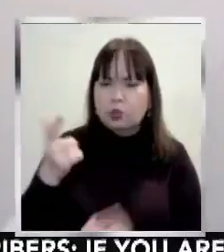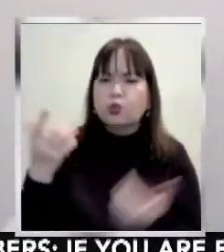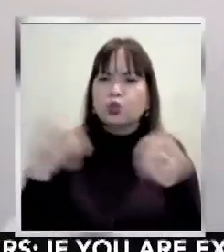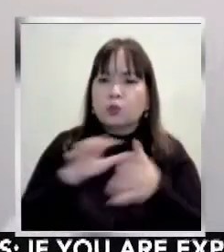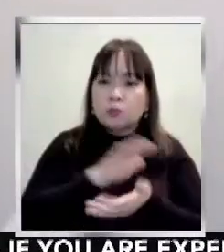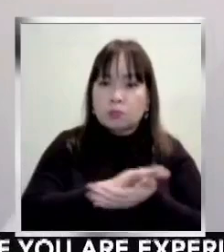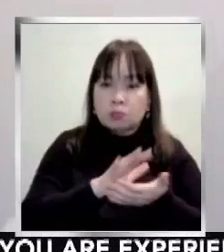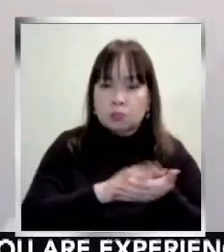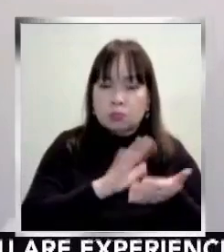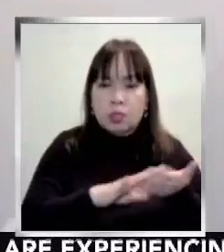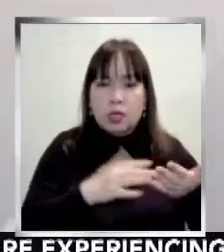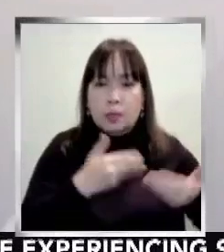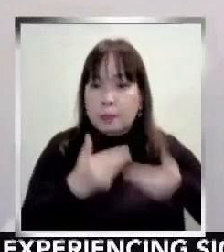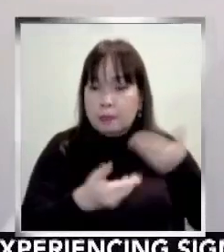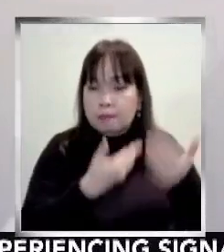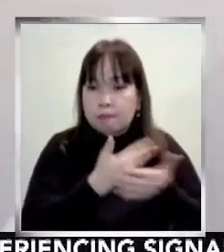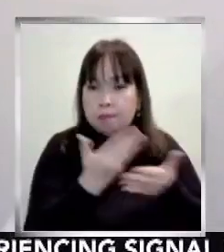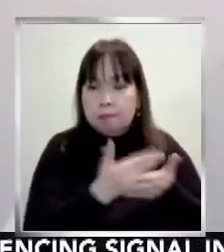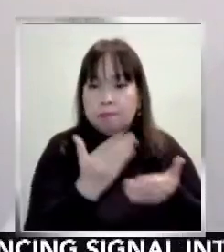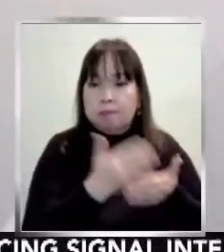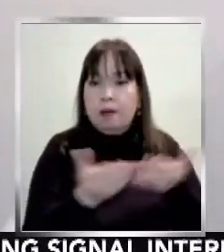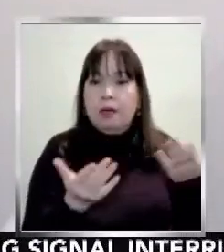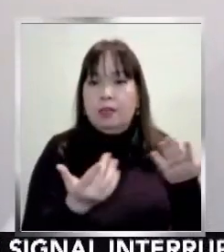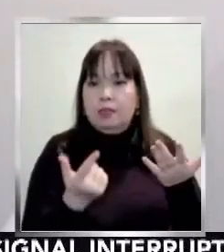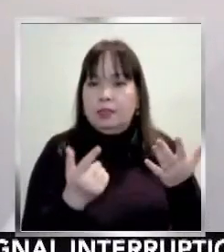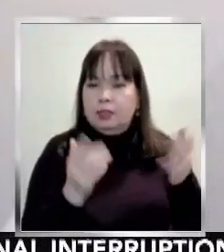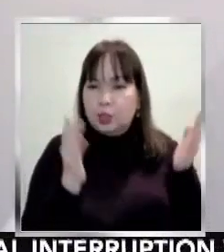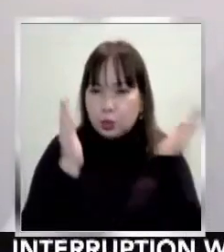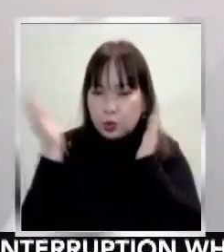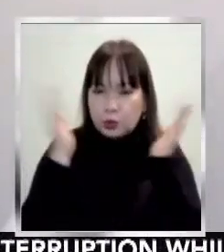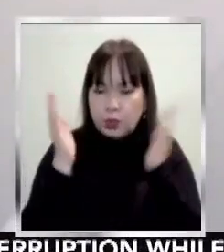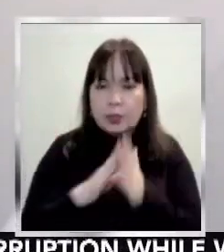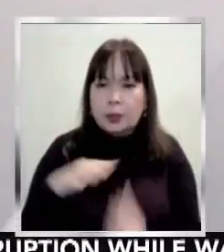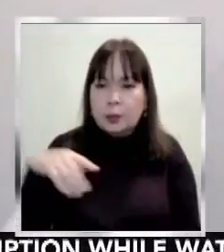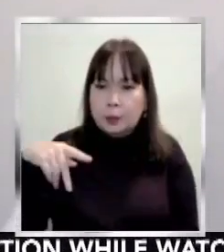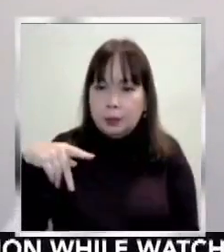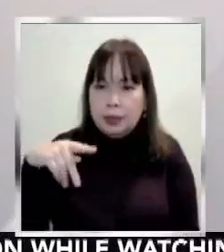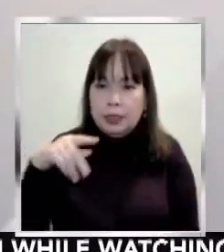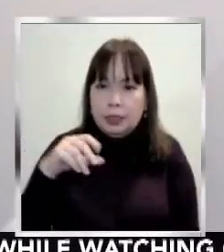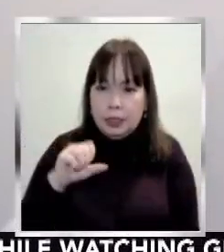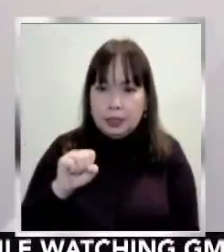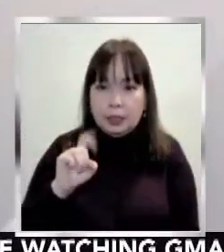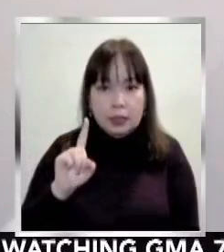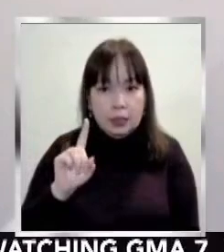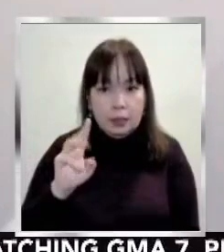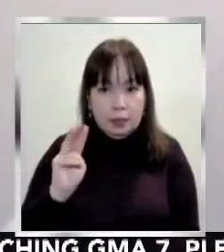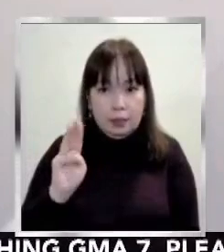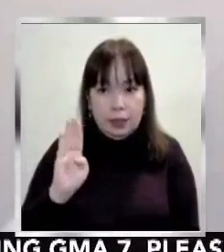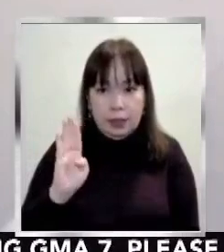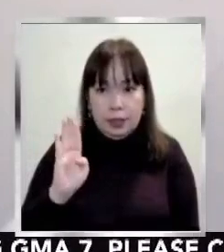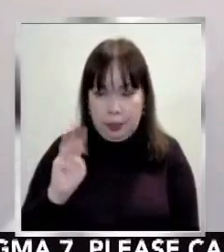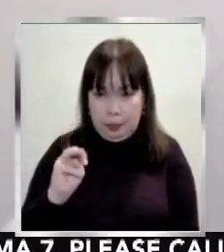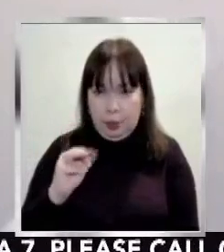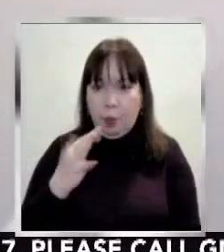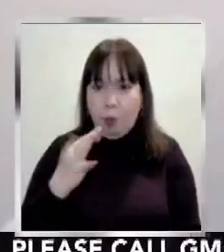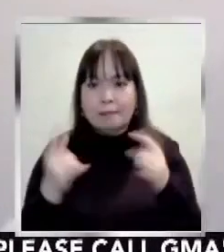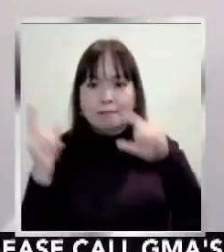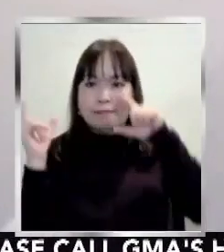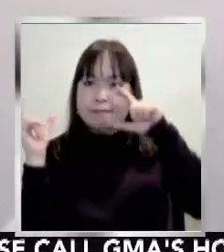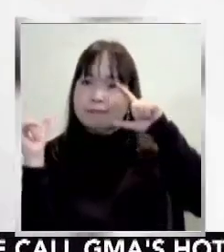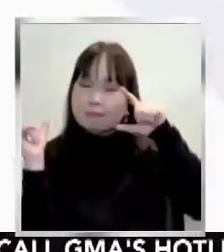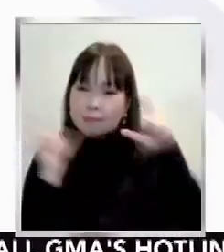Procurement Service ng Department of Budget and Management o PSDBM sa gitna ng pagkakadawit nito sa ilang